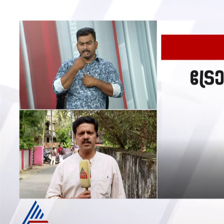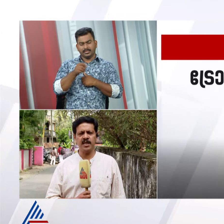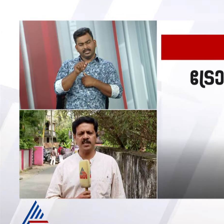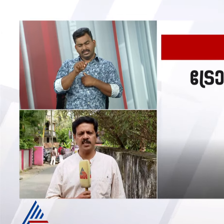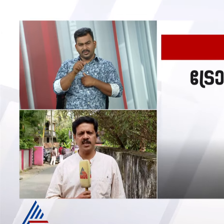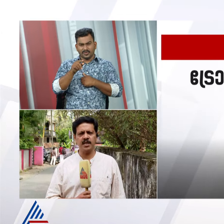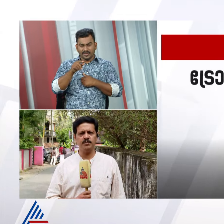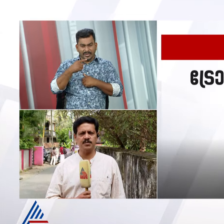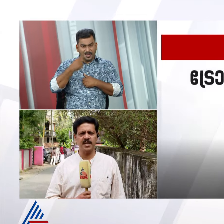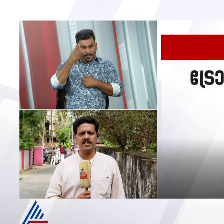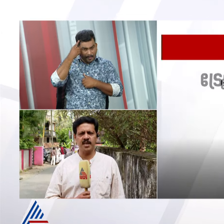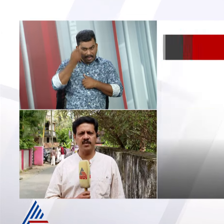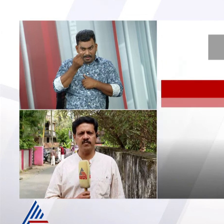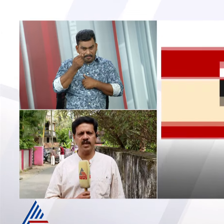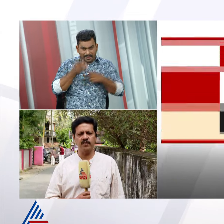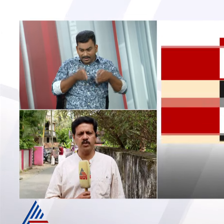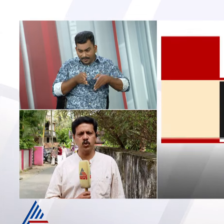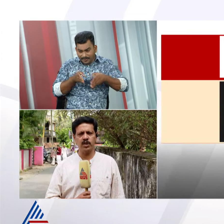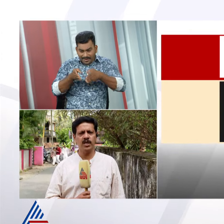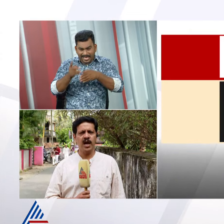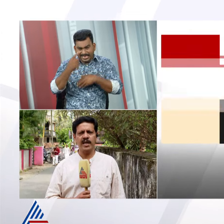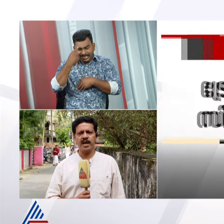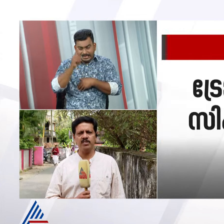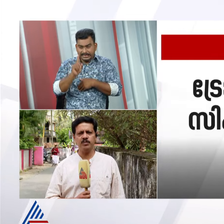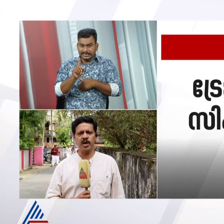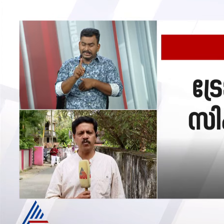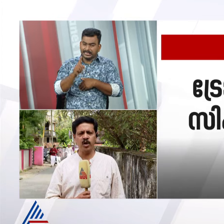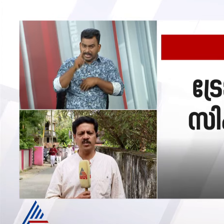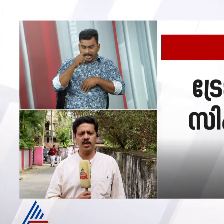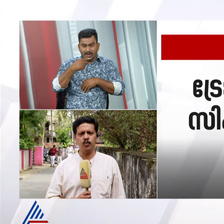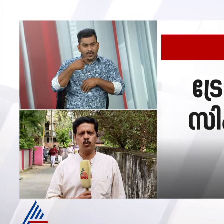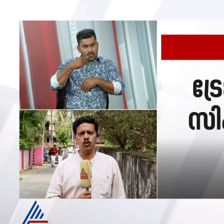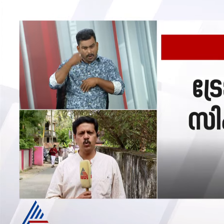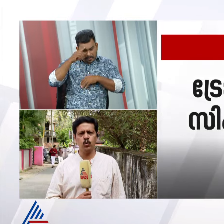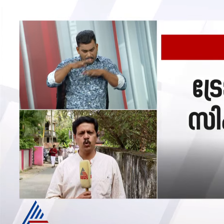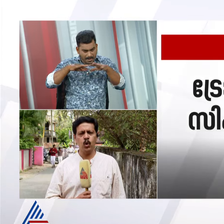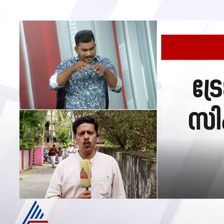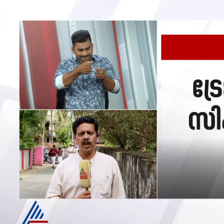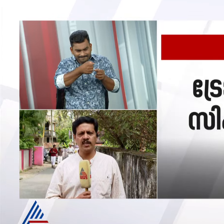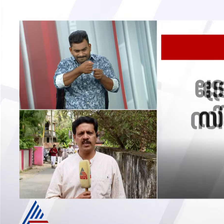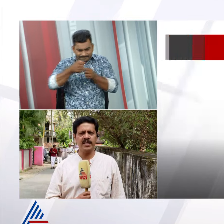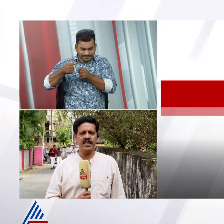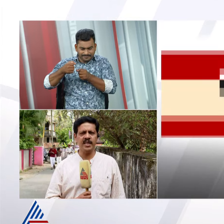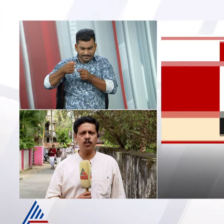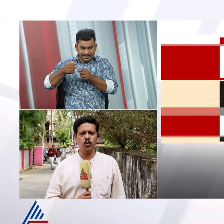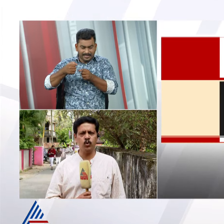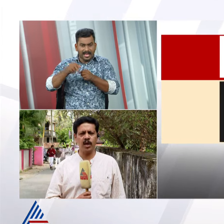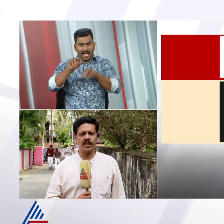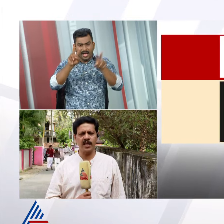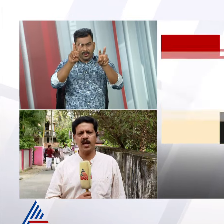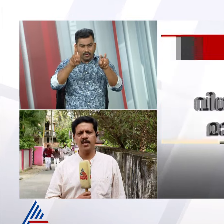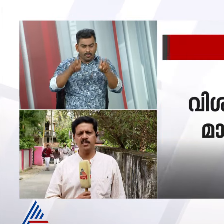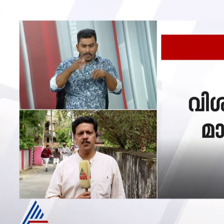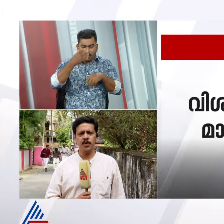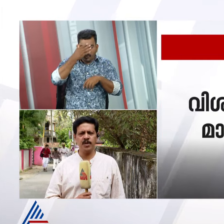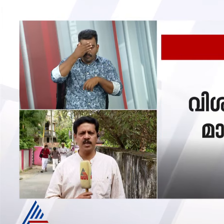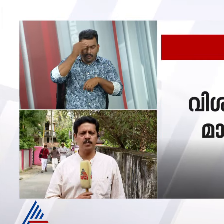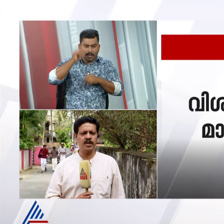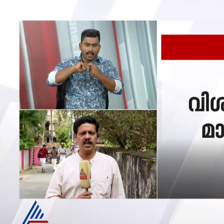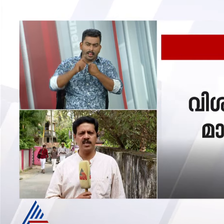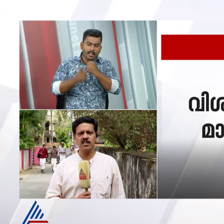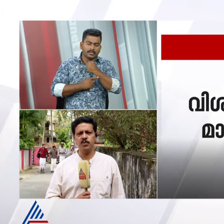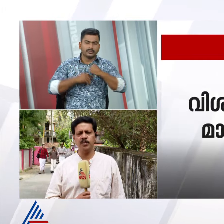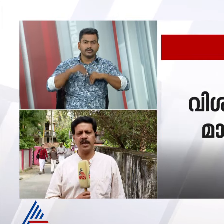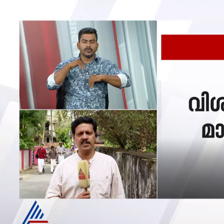പാർട്ടി ജില്ലാ സെക്രട്ടറിയെയും സംസ്ഥാന സെക്രട്ടറിയെയും വെല്ലുവിളിച്ചുകൊണ്ട് അനാവശ്യമായ വിവാദത്തിലേക്ക് പോകുന്നു, ഒരു വല്ലാത്ത കെണിയിലേക്ക് പോകുന്നു. അതല്ല സി പി എമ്മിൻ്റെ